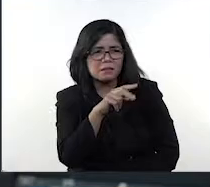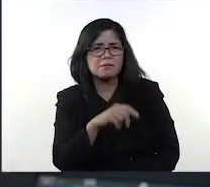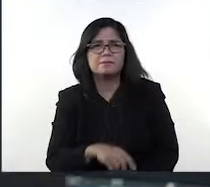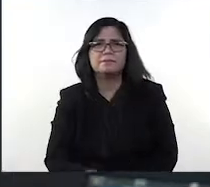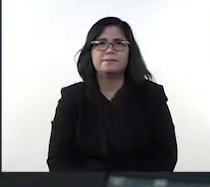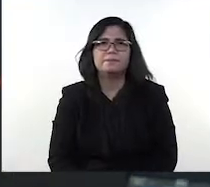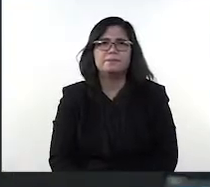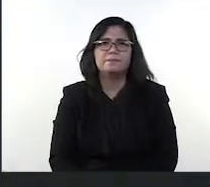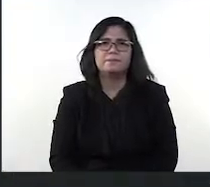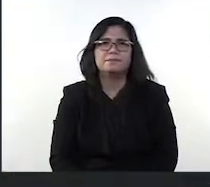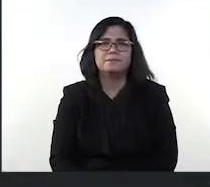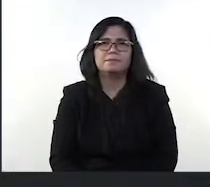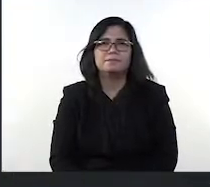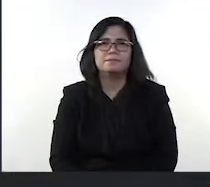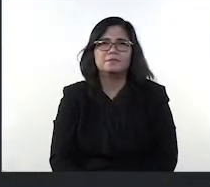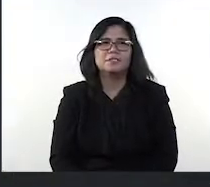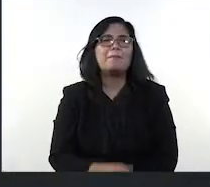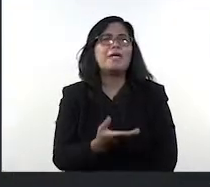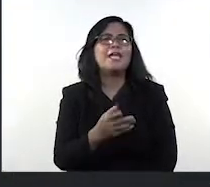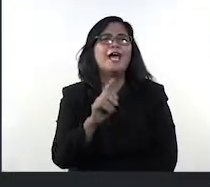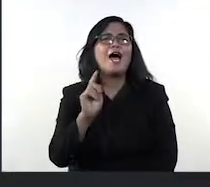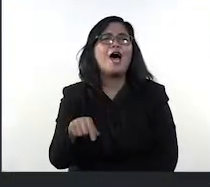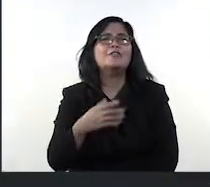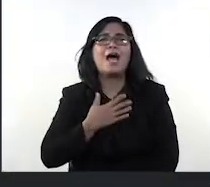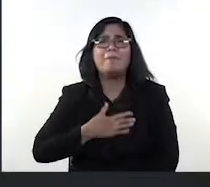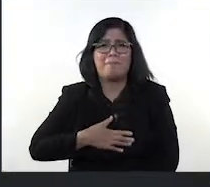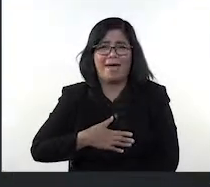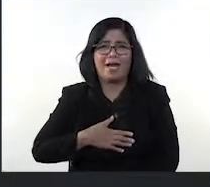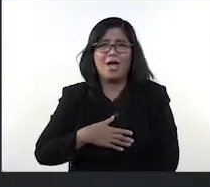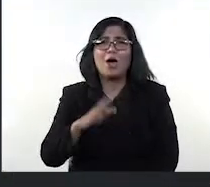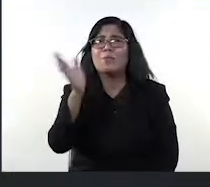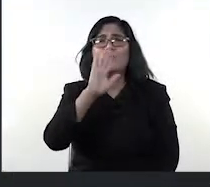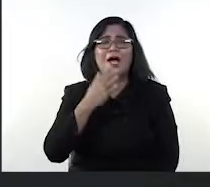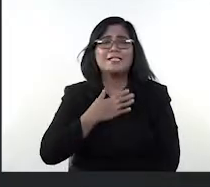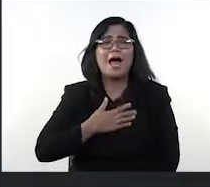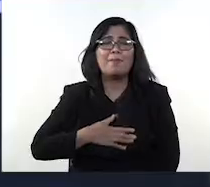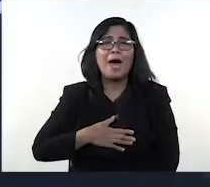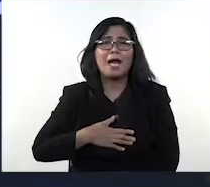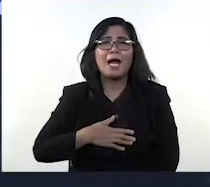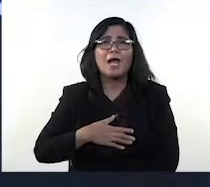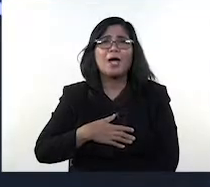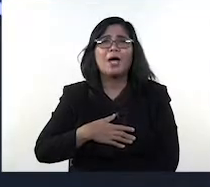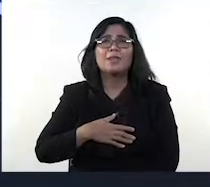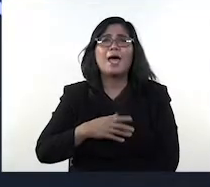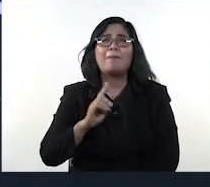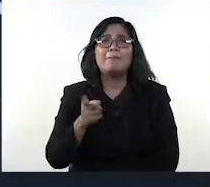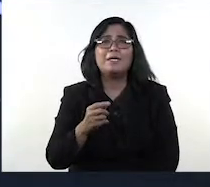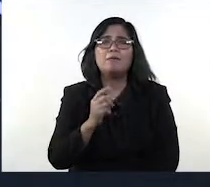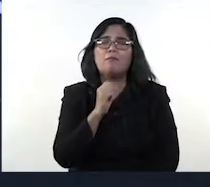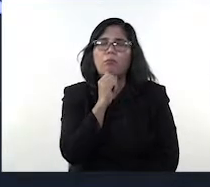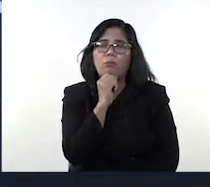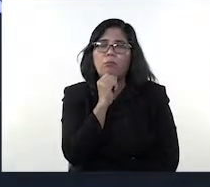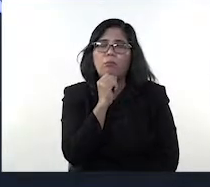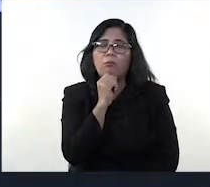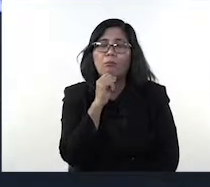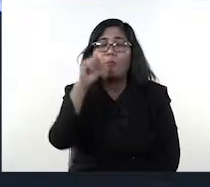Hai tapi kan Gilbert bilang tadi suruh sabar Hahaha tapi sabar bukan berarti Biongo terus darah sabar bukan